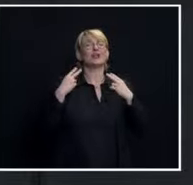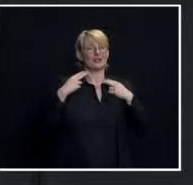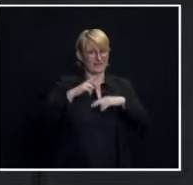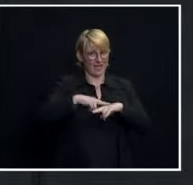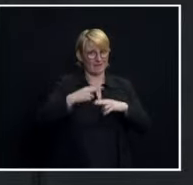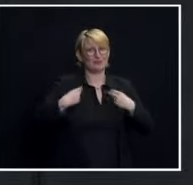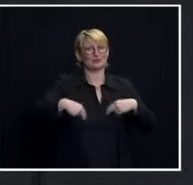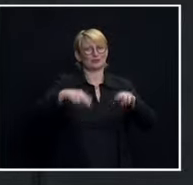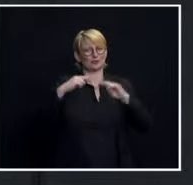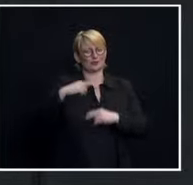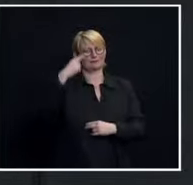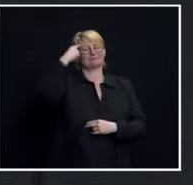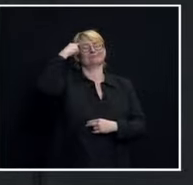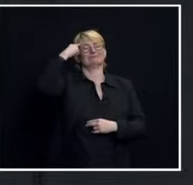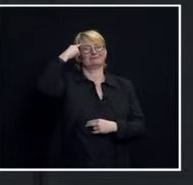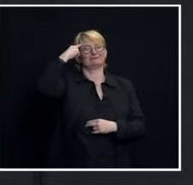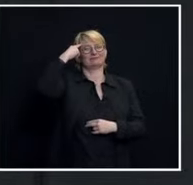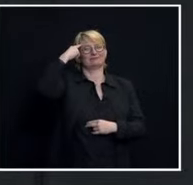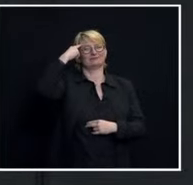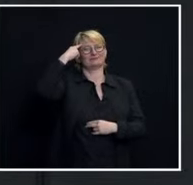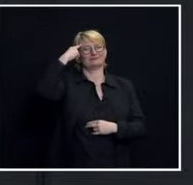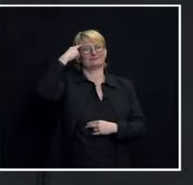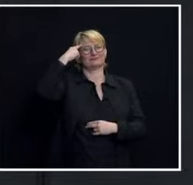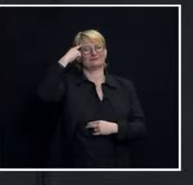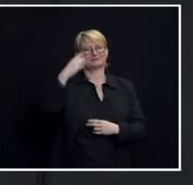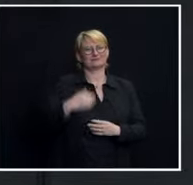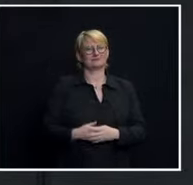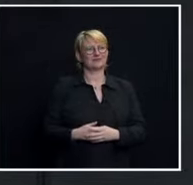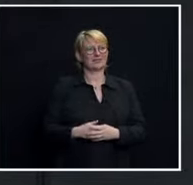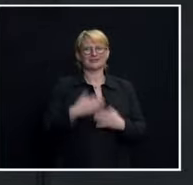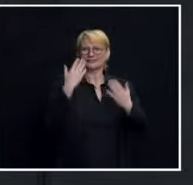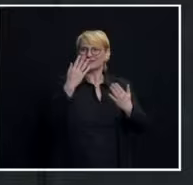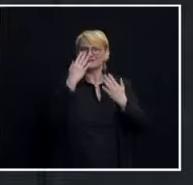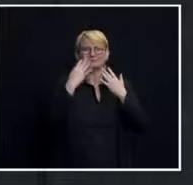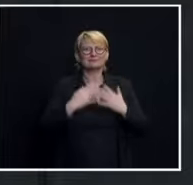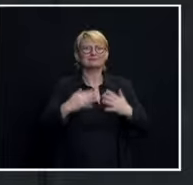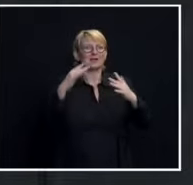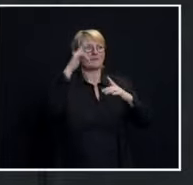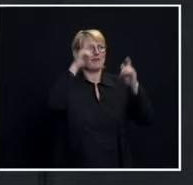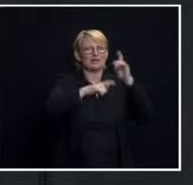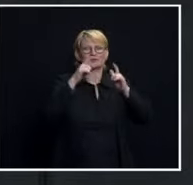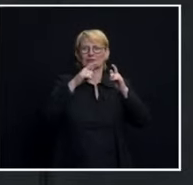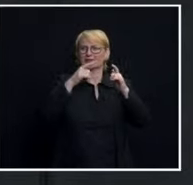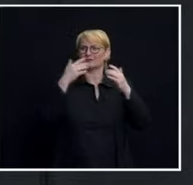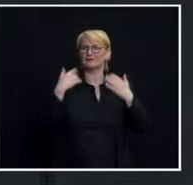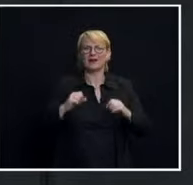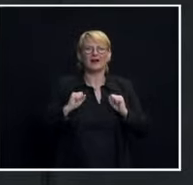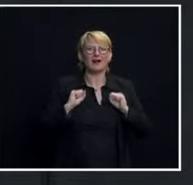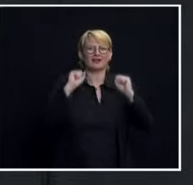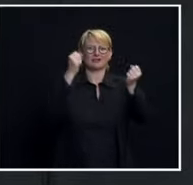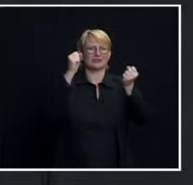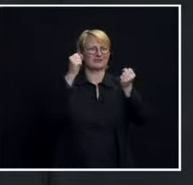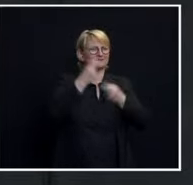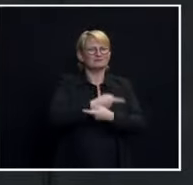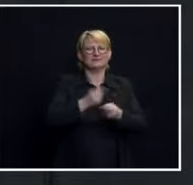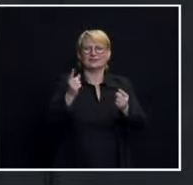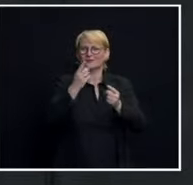Namen. Ich sehe eben auch so viele Menschen, die sich engagieren, um gemeinsam zu